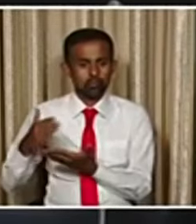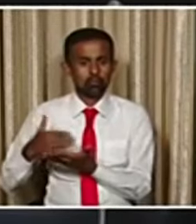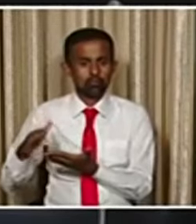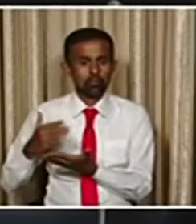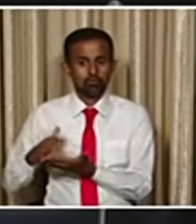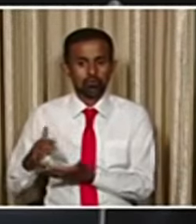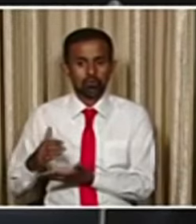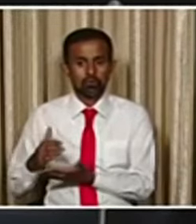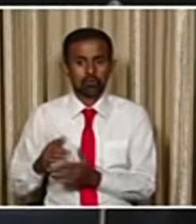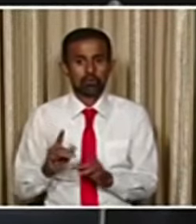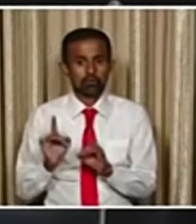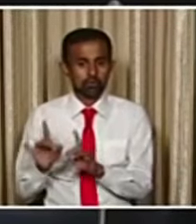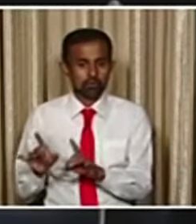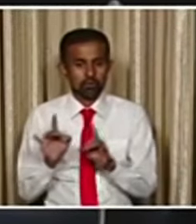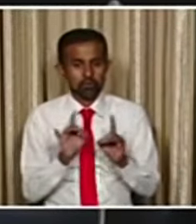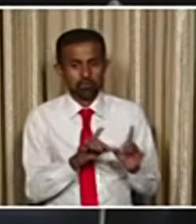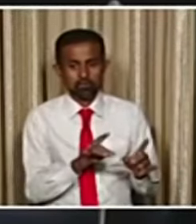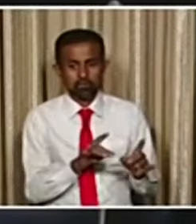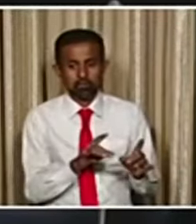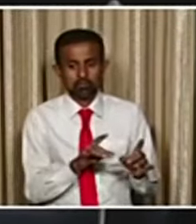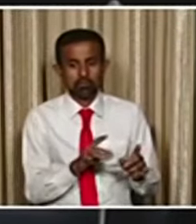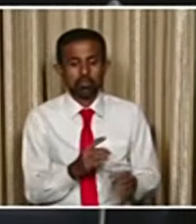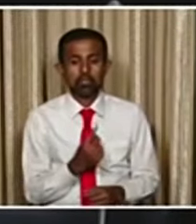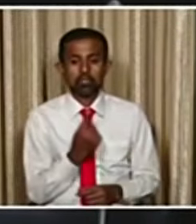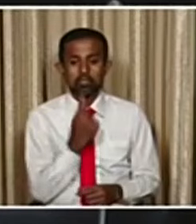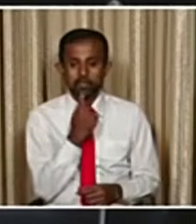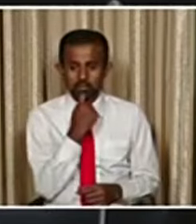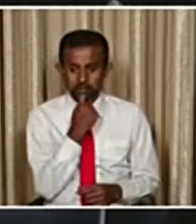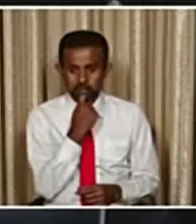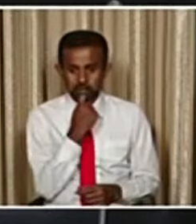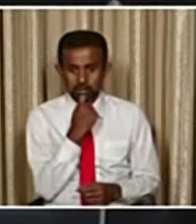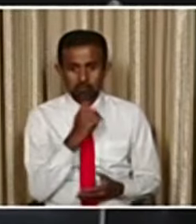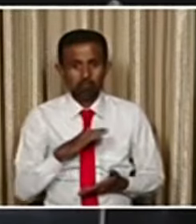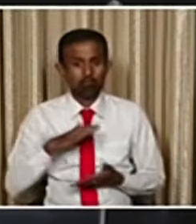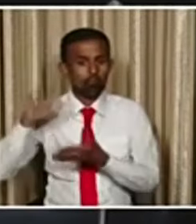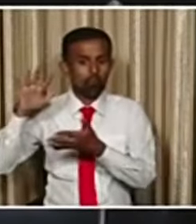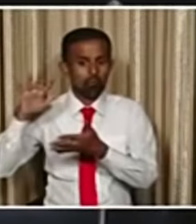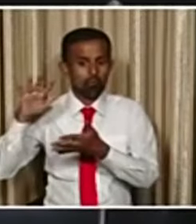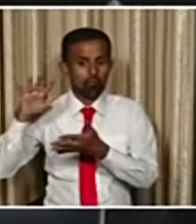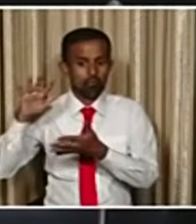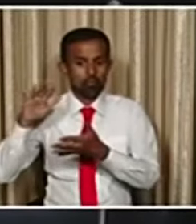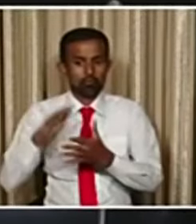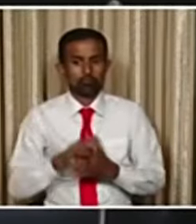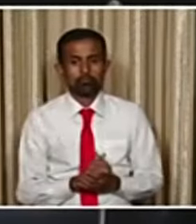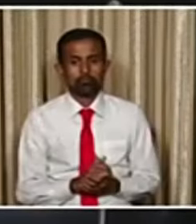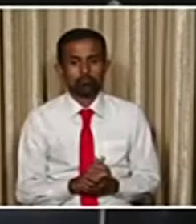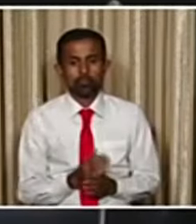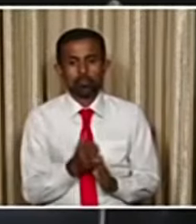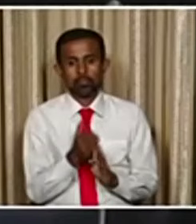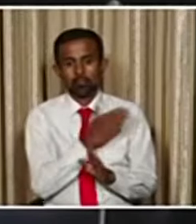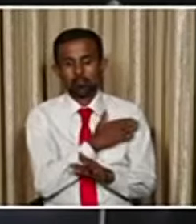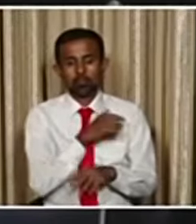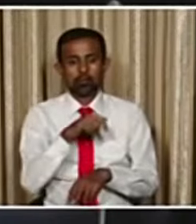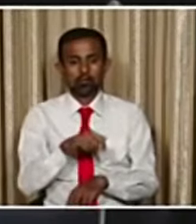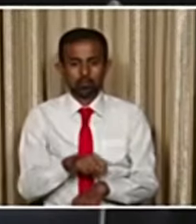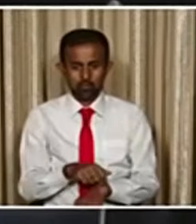ಗೆವನೋ ಇಟ ಸಮಾನ ಏವೆನುವಟ ಅಪಿ ತೇ ಉಂಟ ಅಪನಾನೇಕರಣ ಪೌಗ್ಯ ಕಾಲೇತುಲ ಅಪಿ